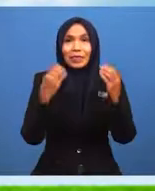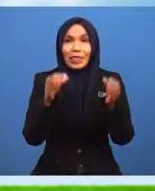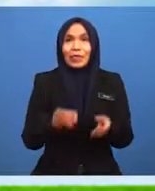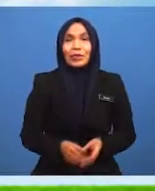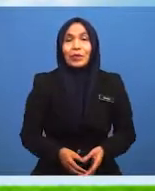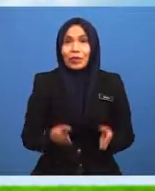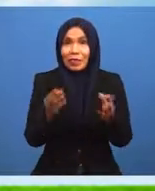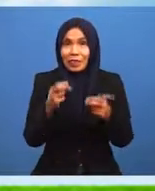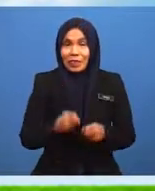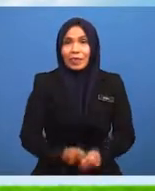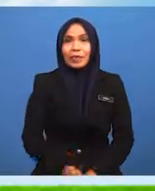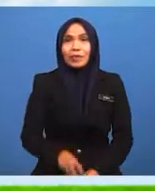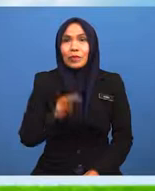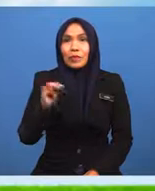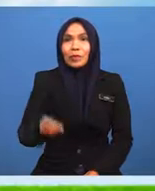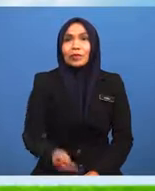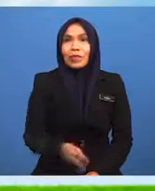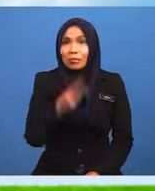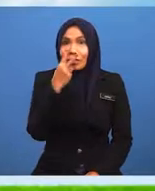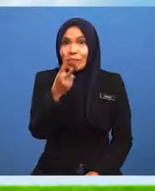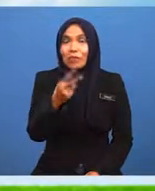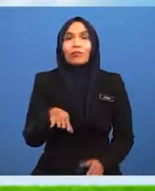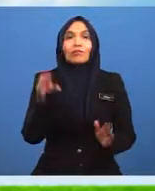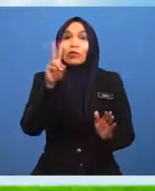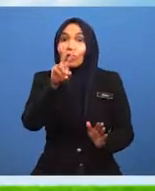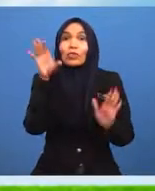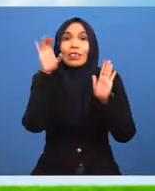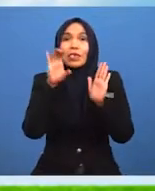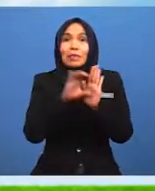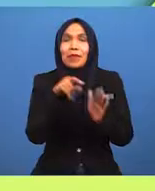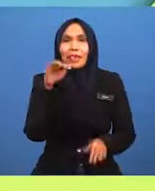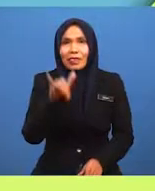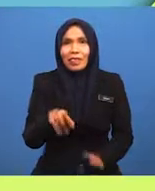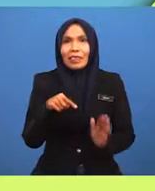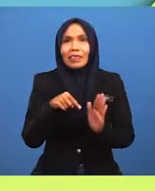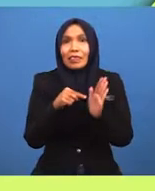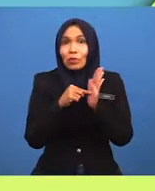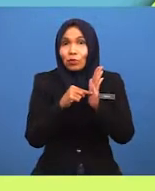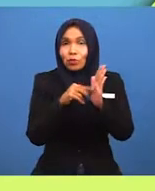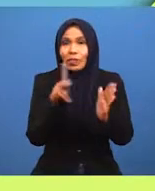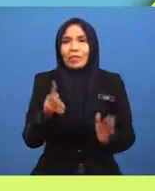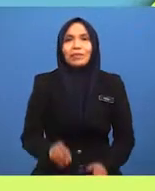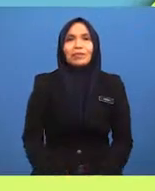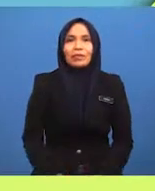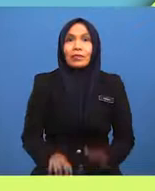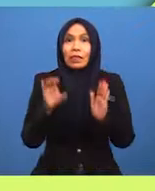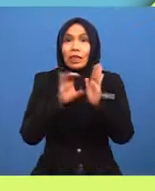murid-murid perhatikan dua gambar yang ditunjukkan. Gambar pertama